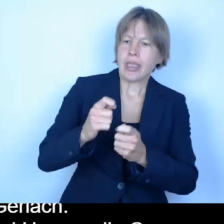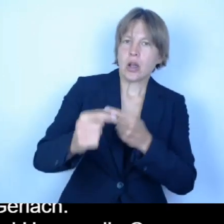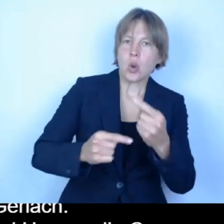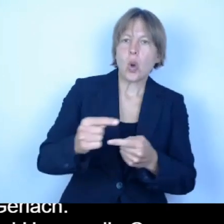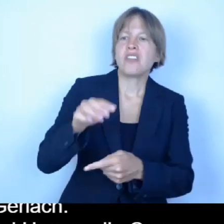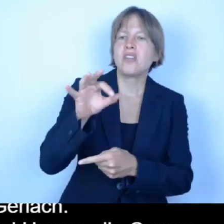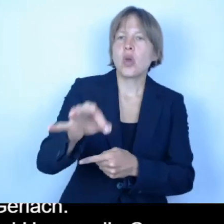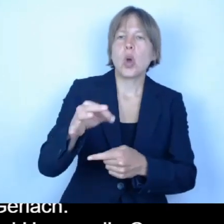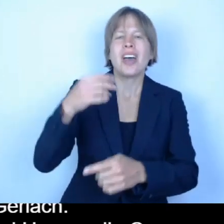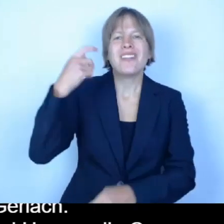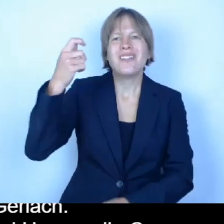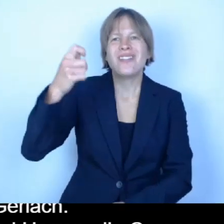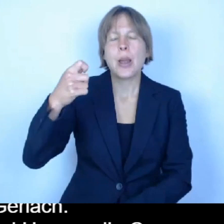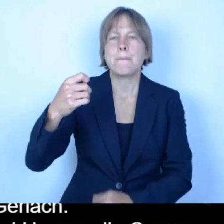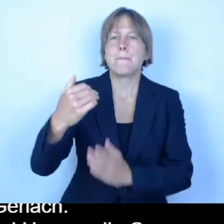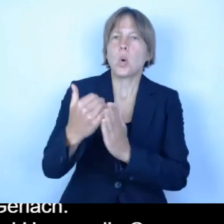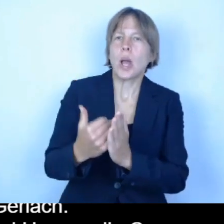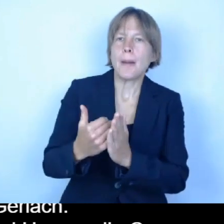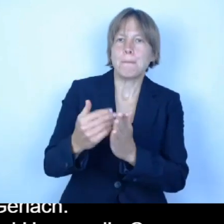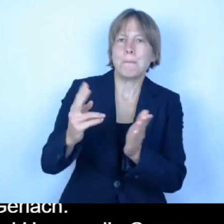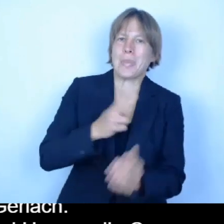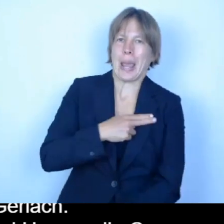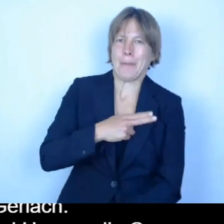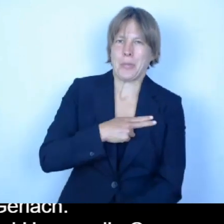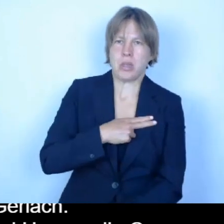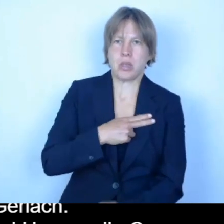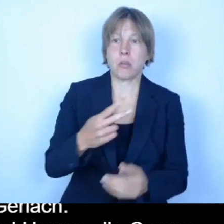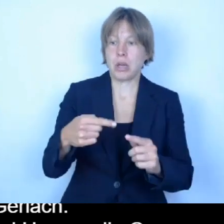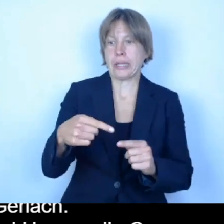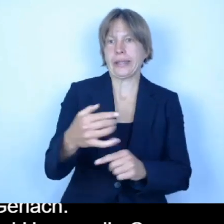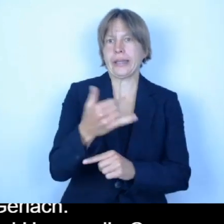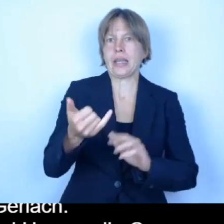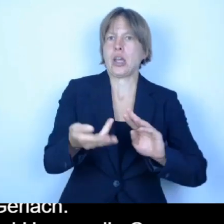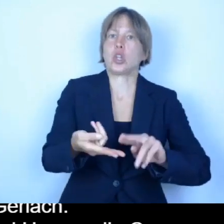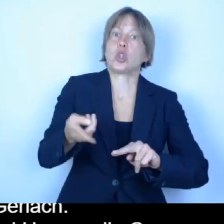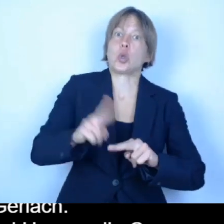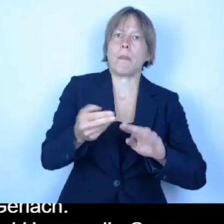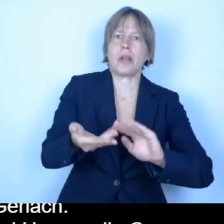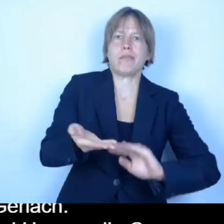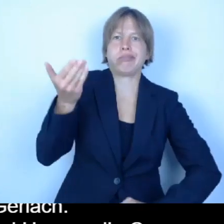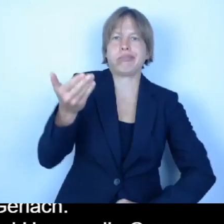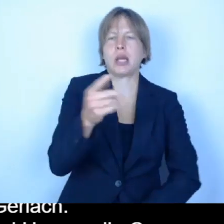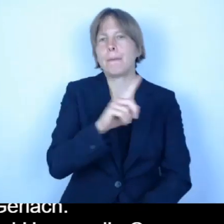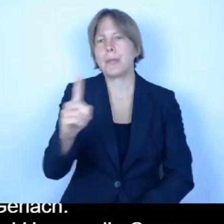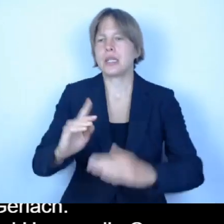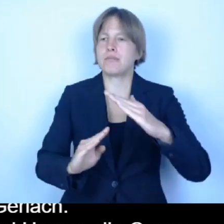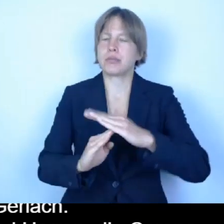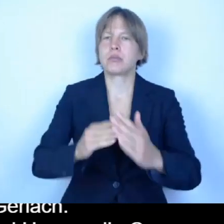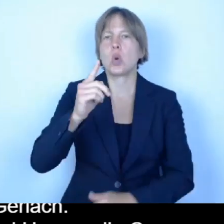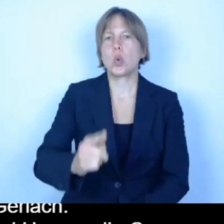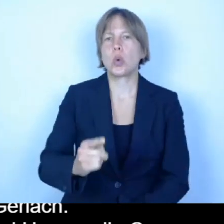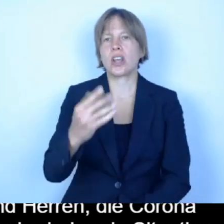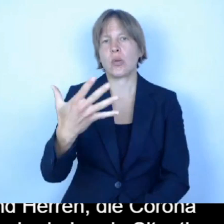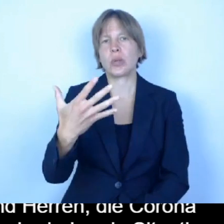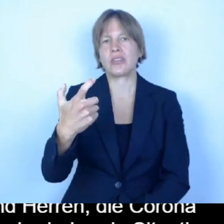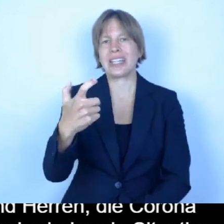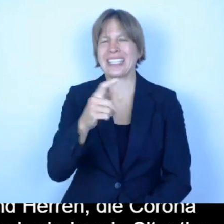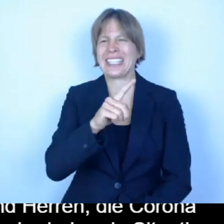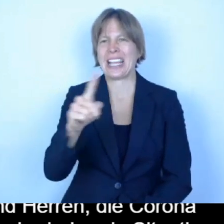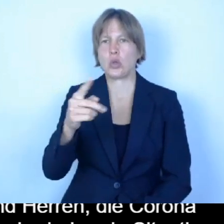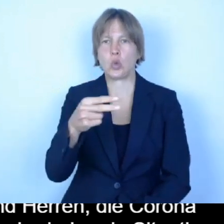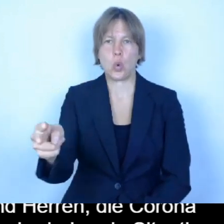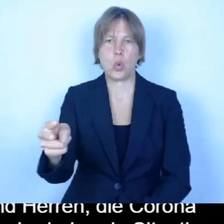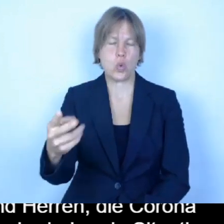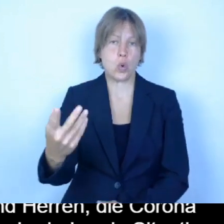hin, bis zu 25.000 Euro. Und wir zahlen sie in diesem Jahr auch früher aus. Die werden jetzt im Juni ausgezahlt und nicht erst im